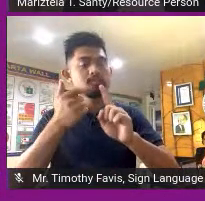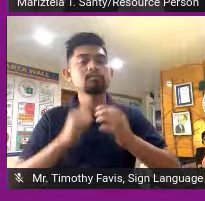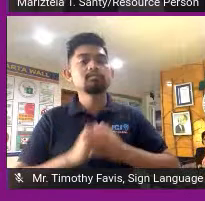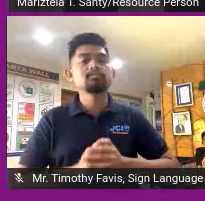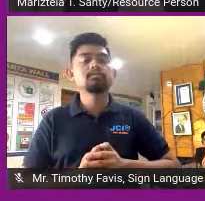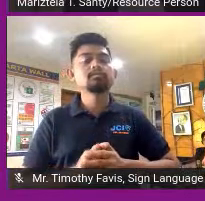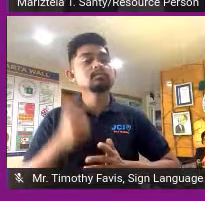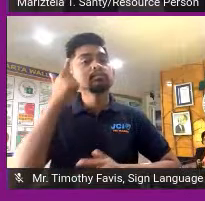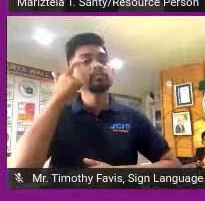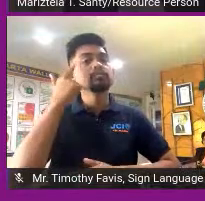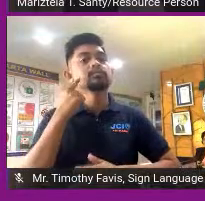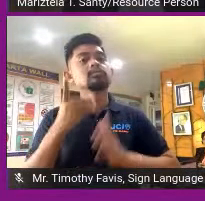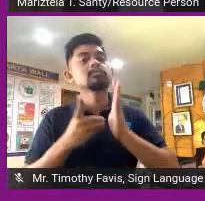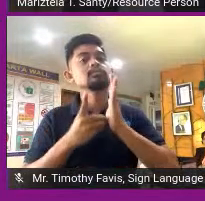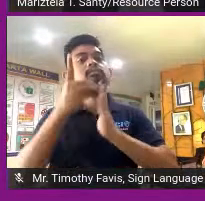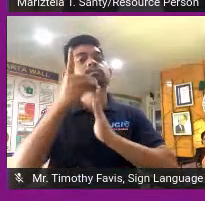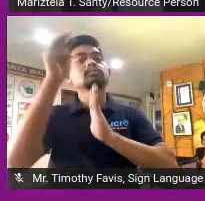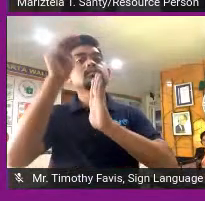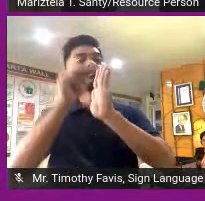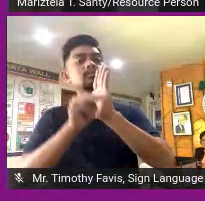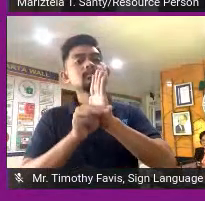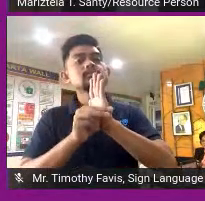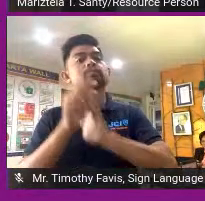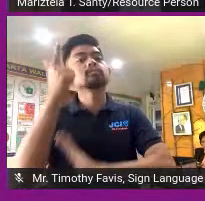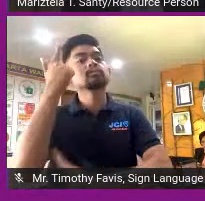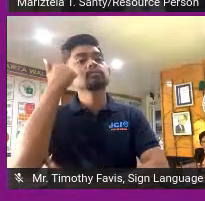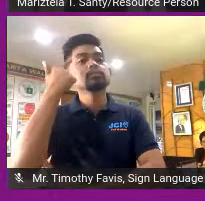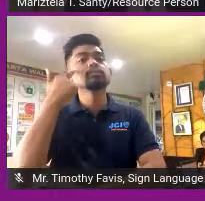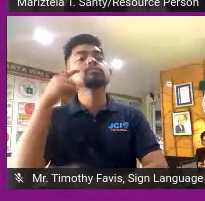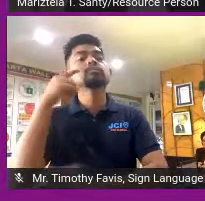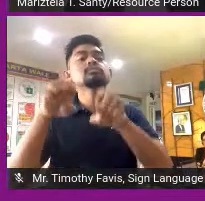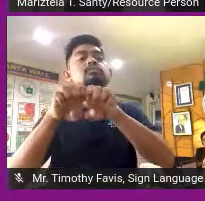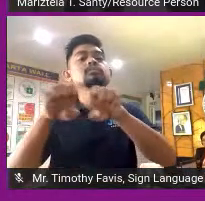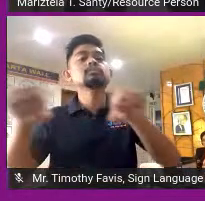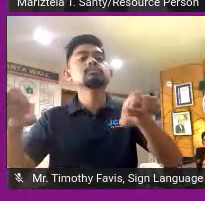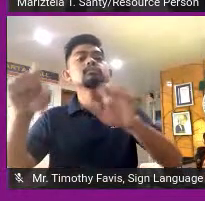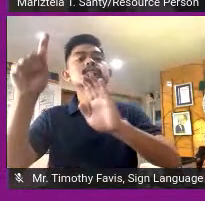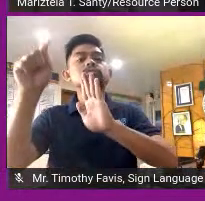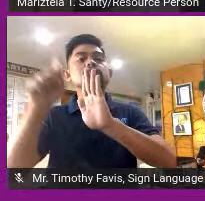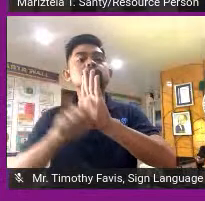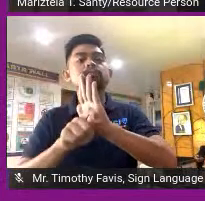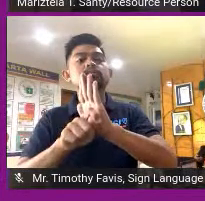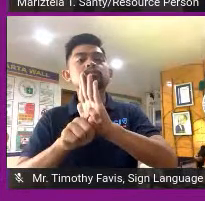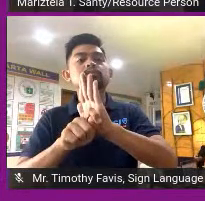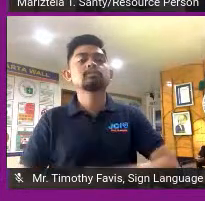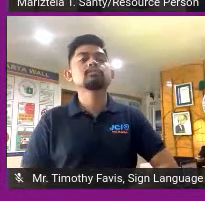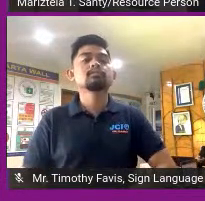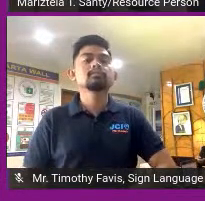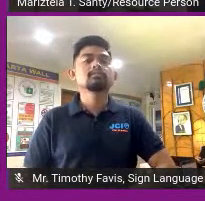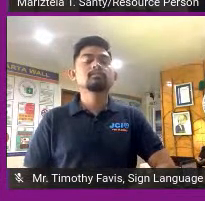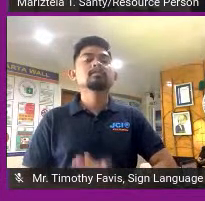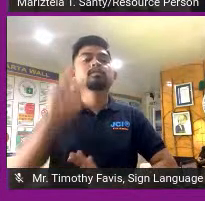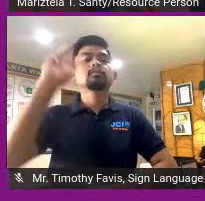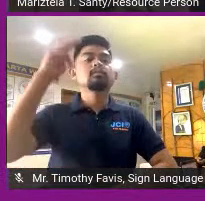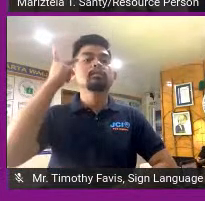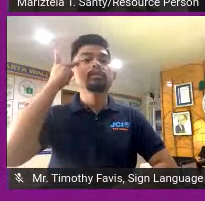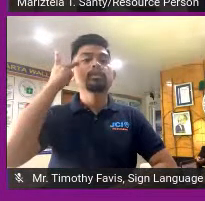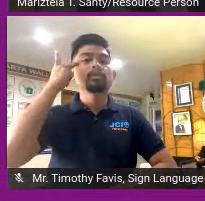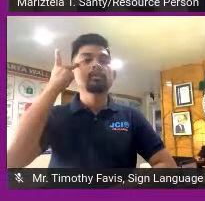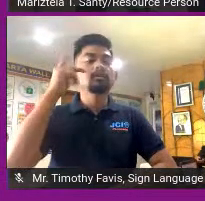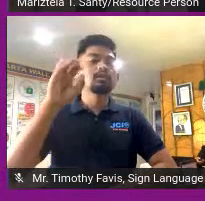one of the goal of gender and development is gender equality. So, political subordination.